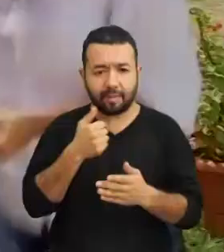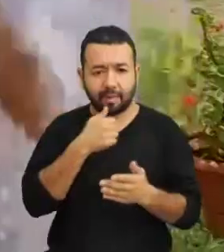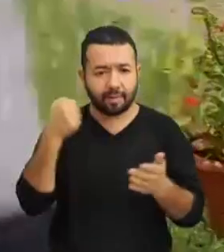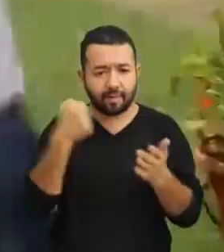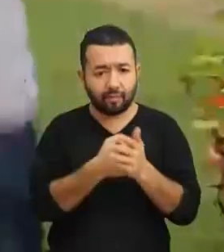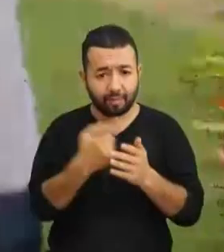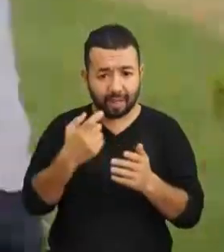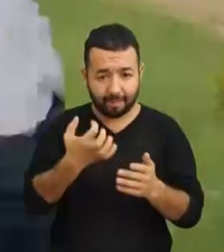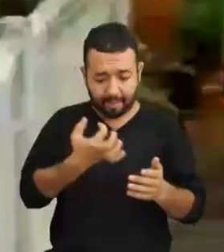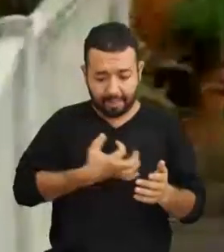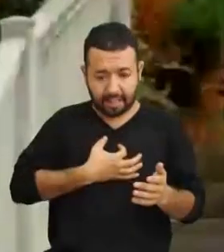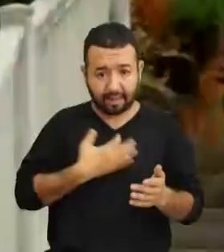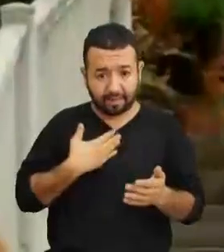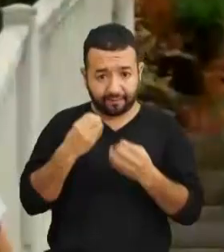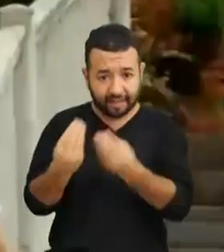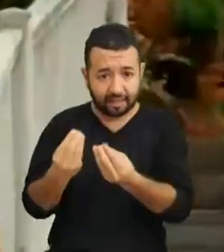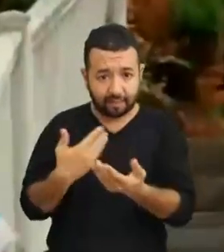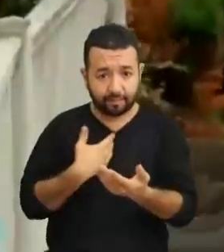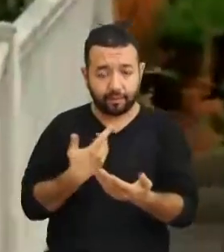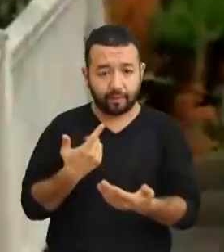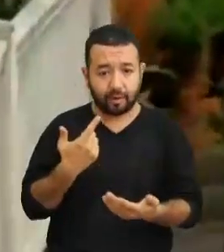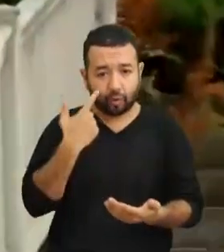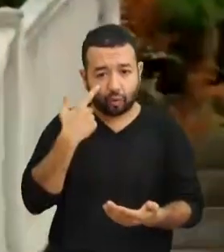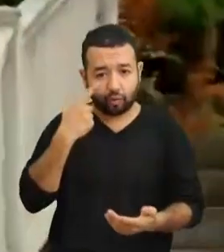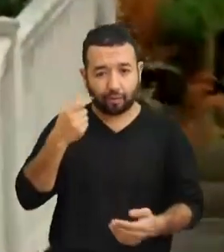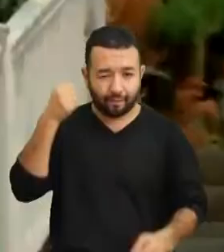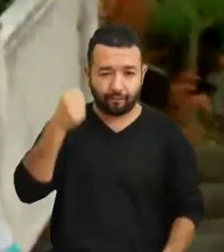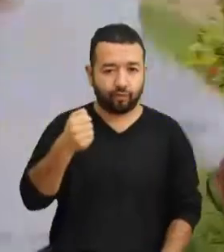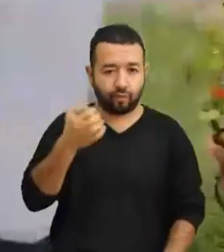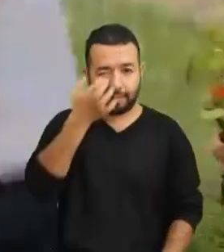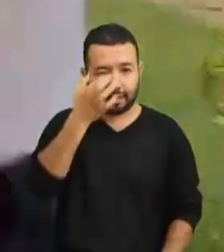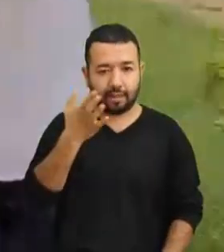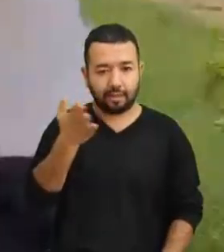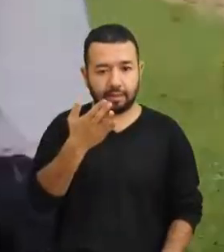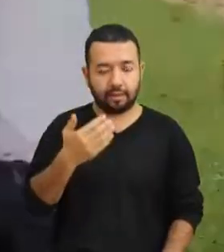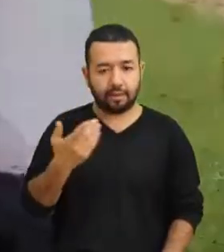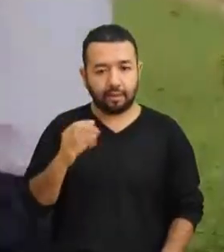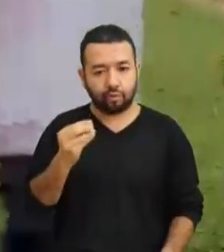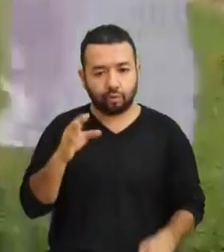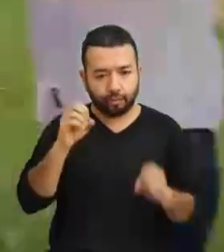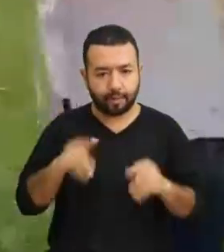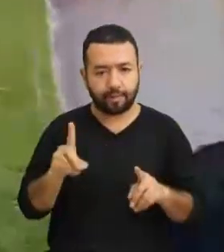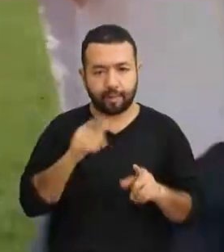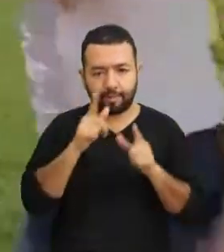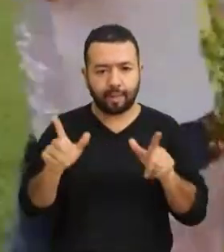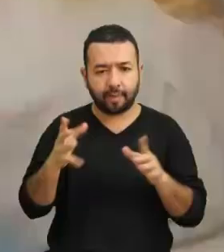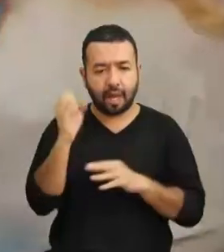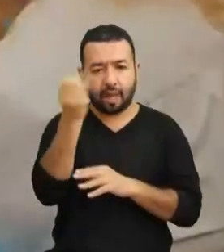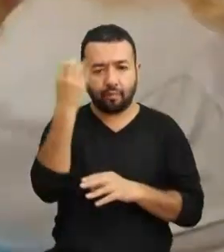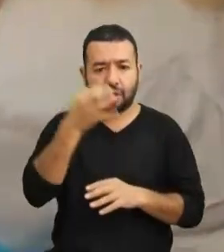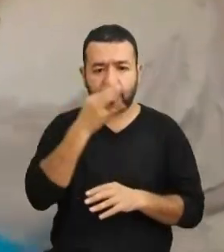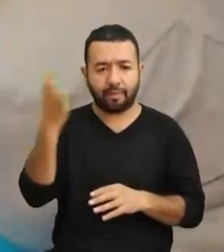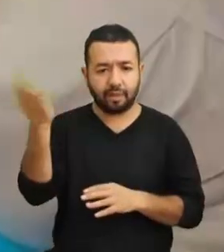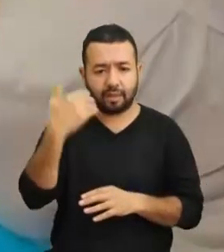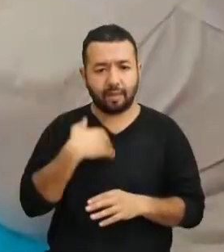bir de madalya mı takacağım? Gözünü seveyim bir madalya tak onun bence. Ya uşaklar bırakın yaygarayı, birisi bir ambulans çağırsın ya.